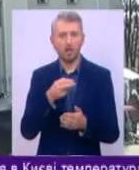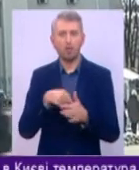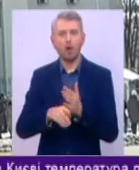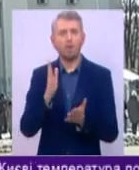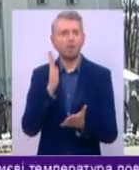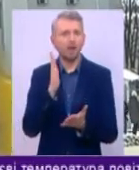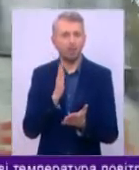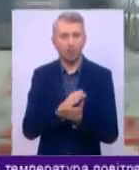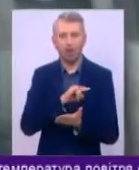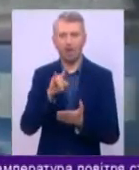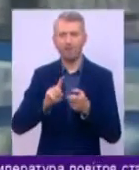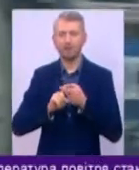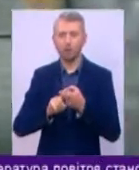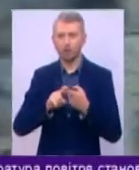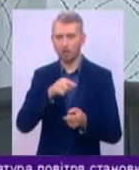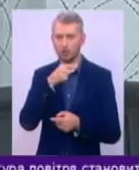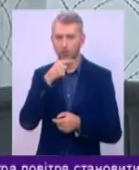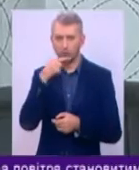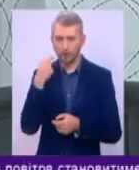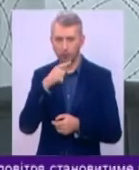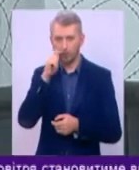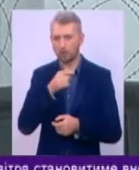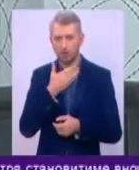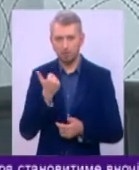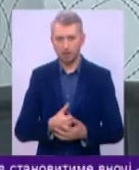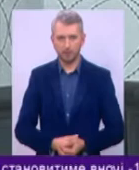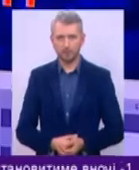авіасполучення з Росією Україна не має.